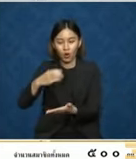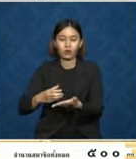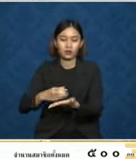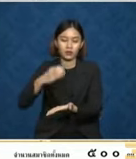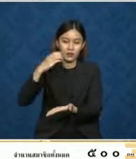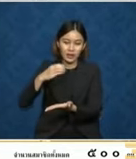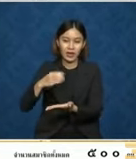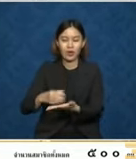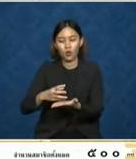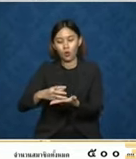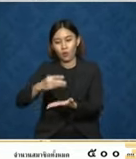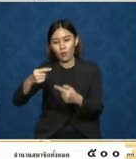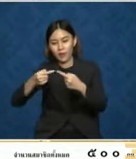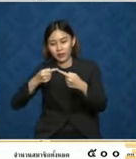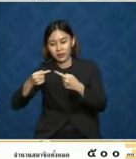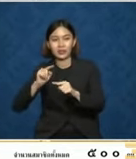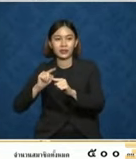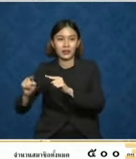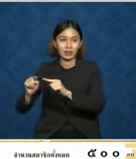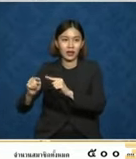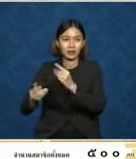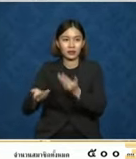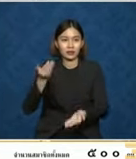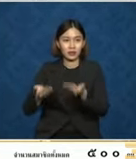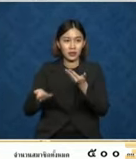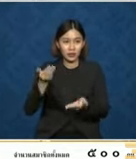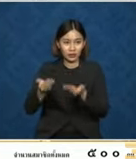ชรและขยะใหญ่นะครับหรือแล้ว